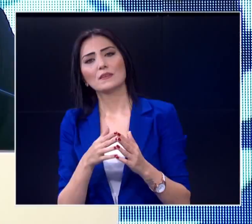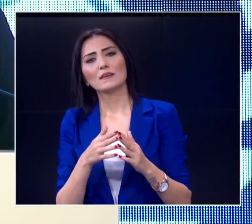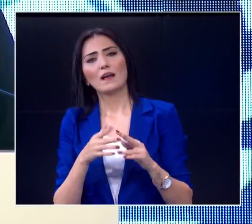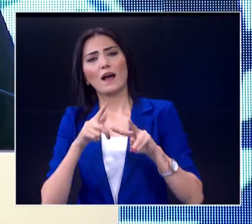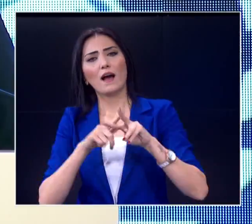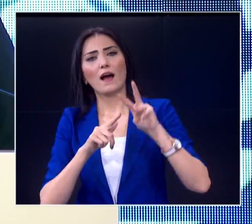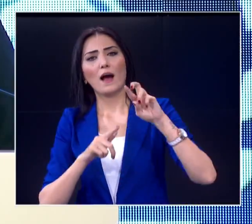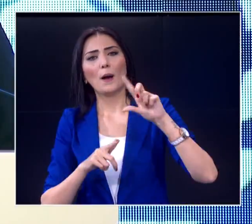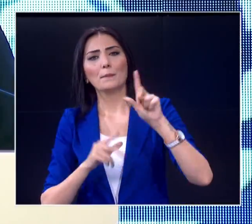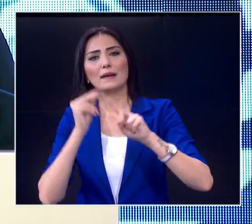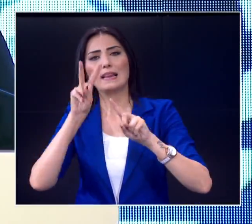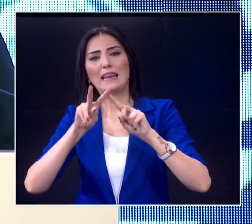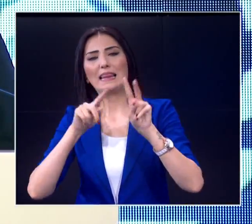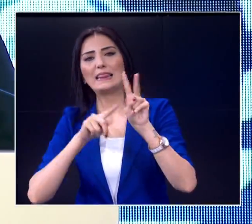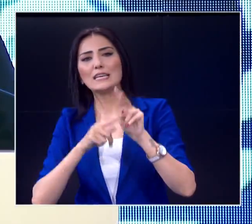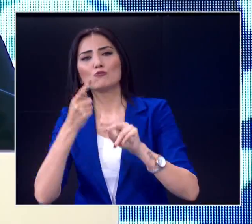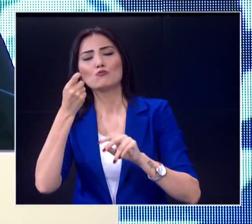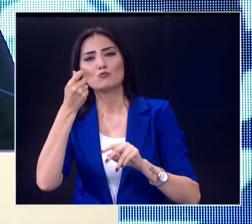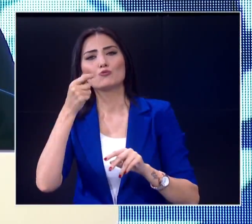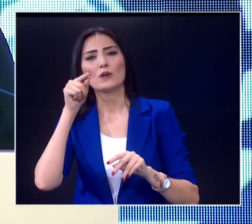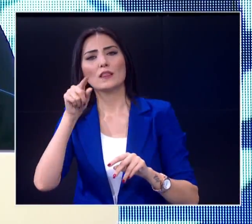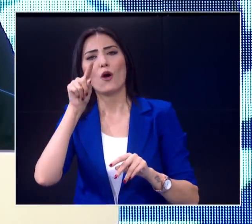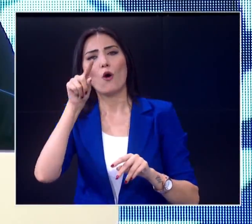uplink ücretlerinde